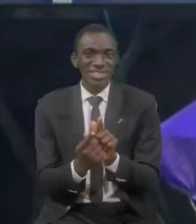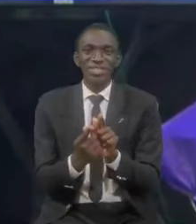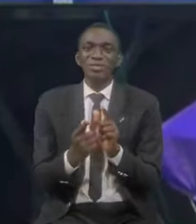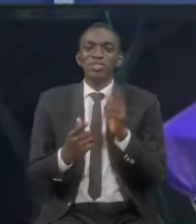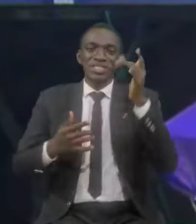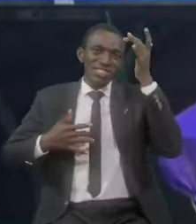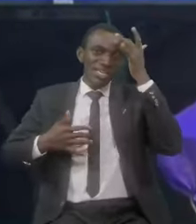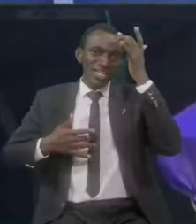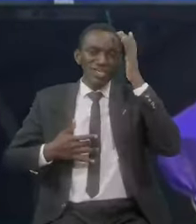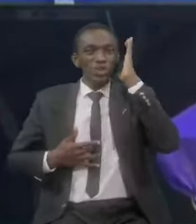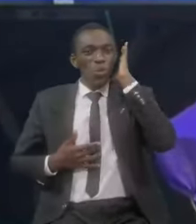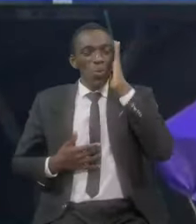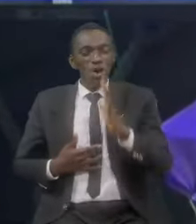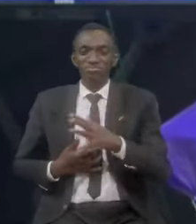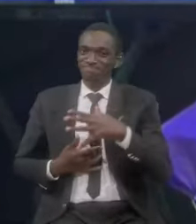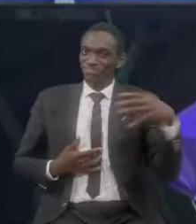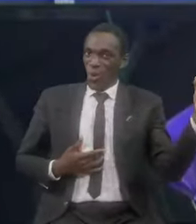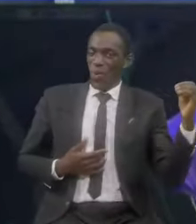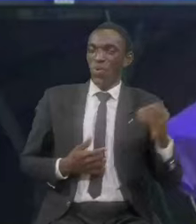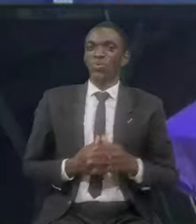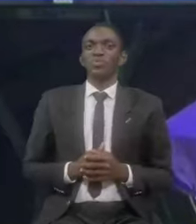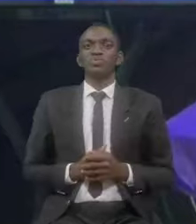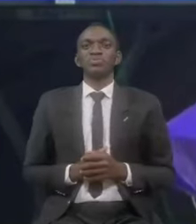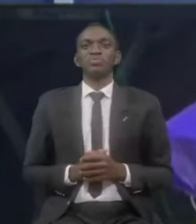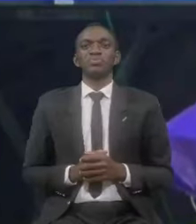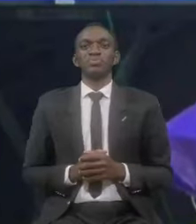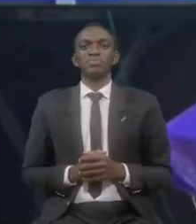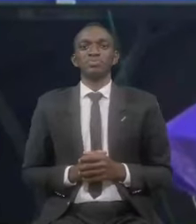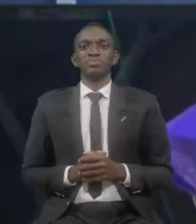la maladie va fuir.